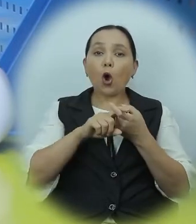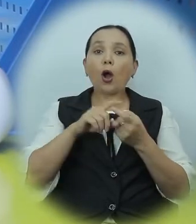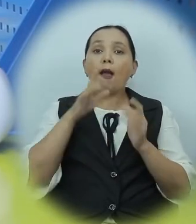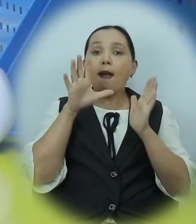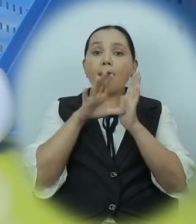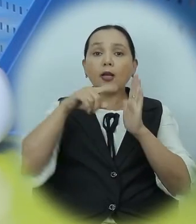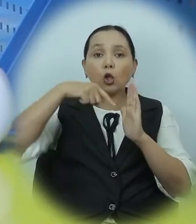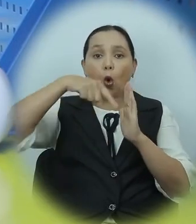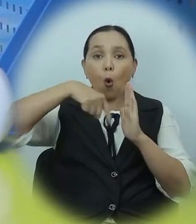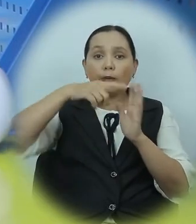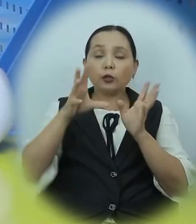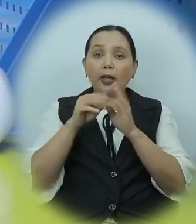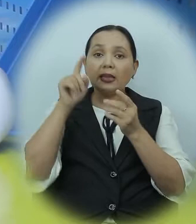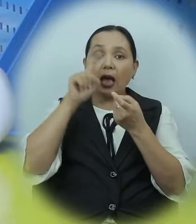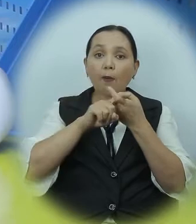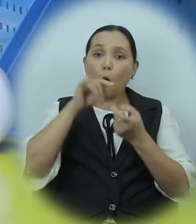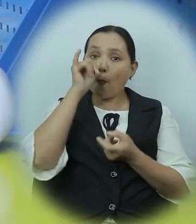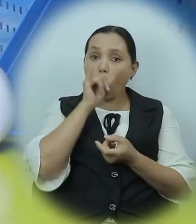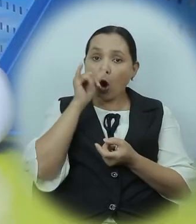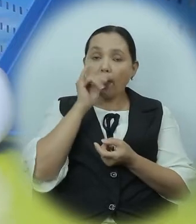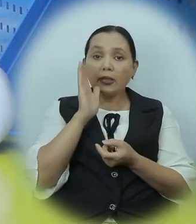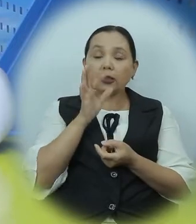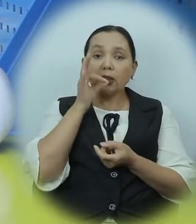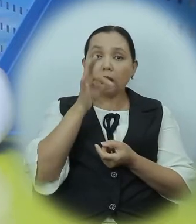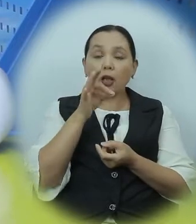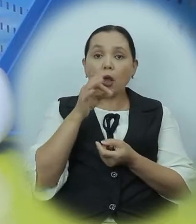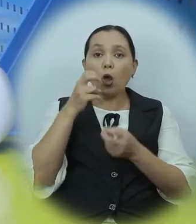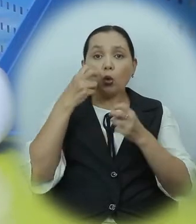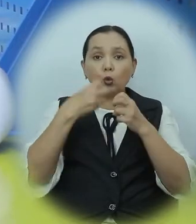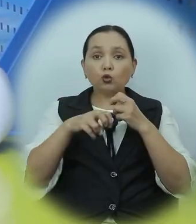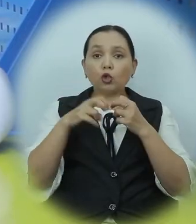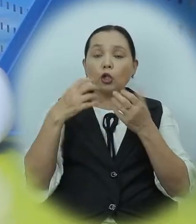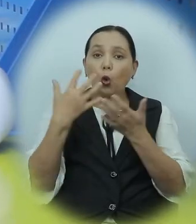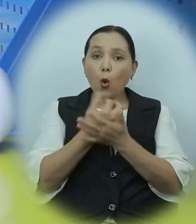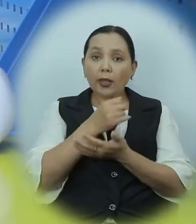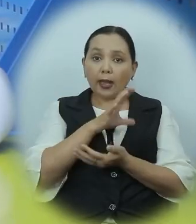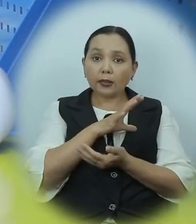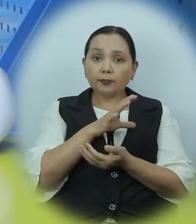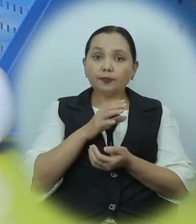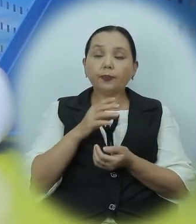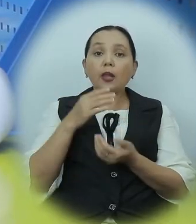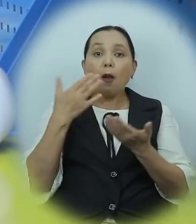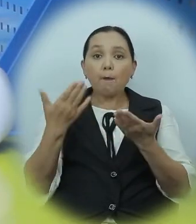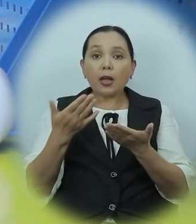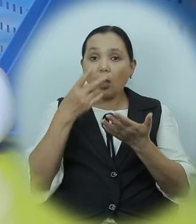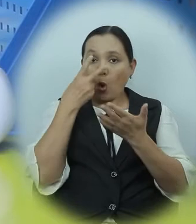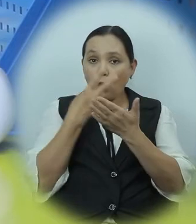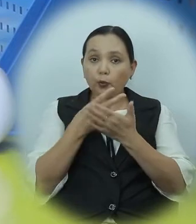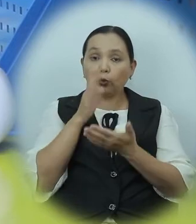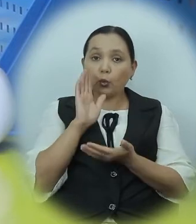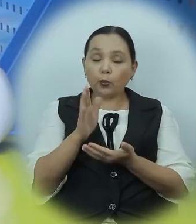ko'pchitgich tarmoq bilan bog'lanmayapti degan buzuqning nuqsonini qo'ygan edik. Mana ko'rib